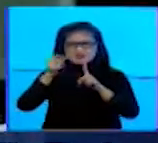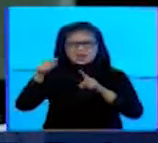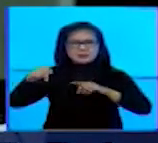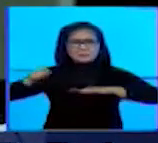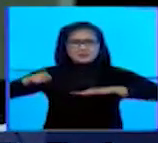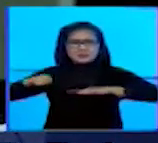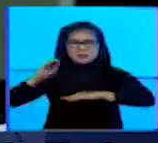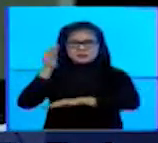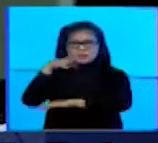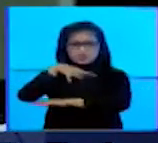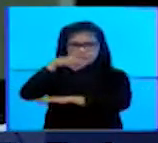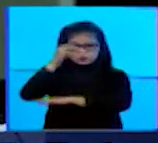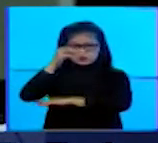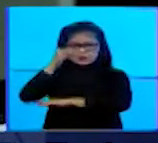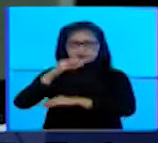Pusat